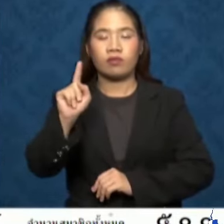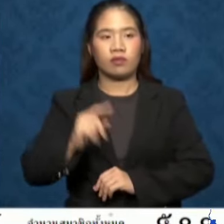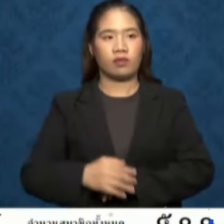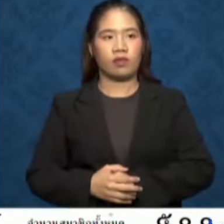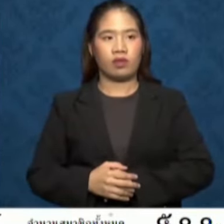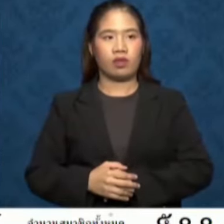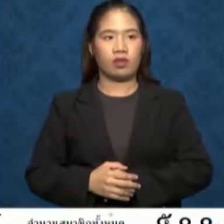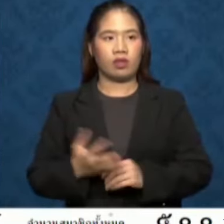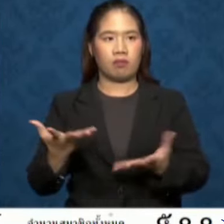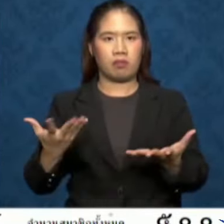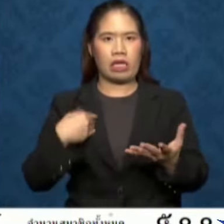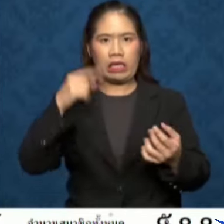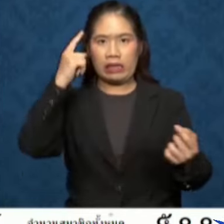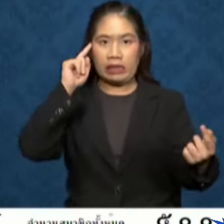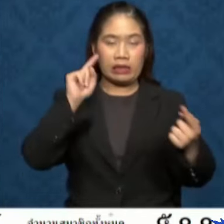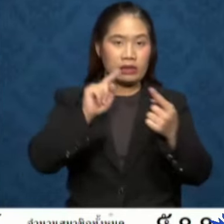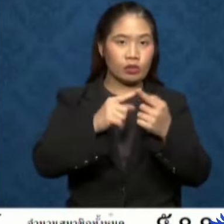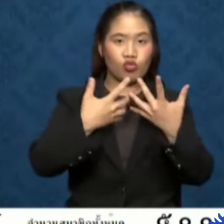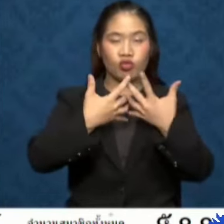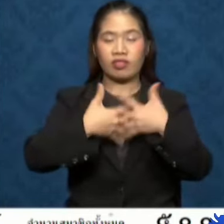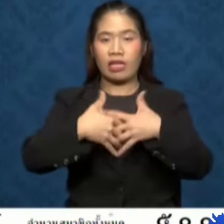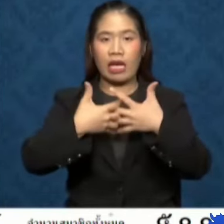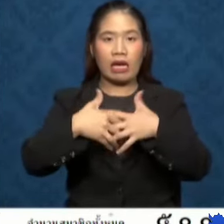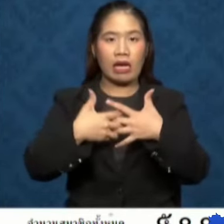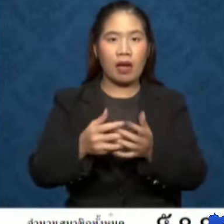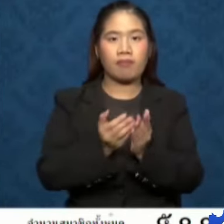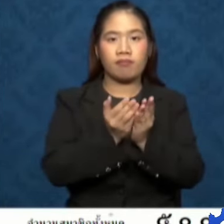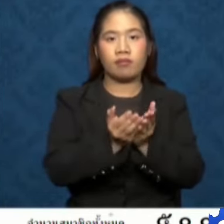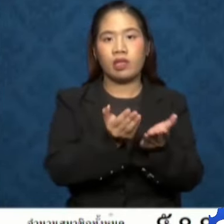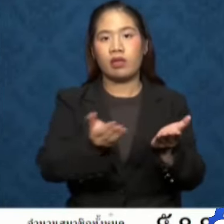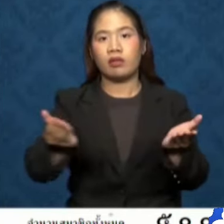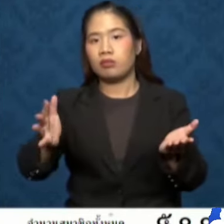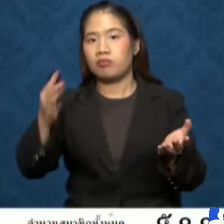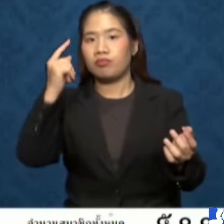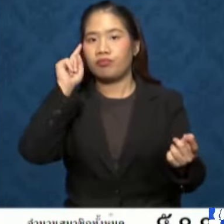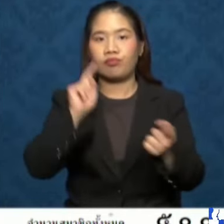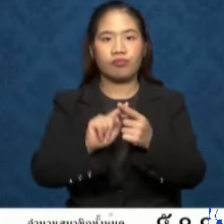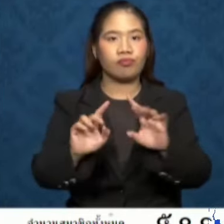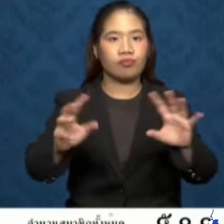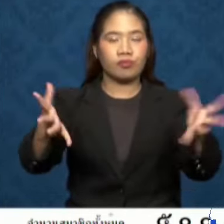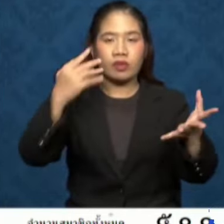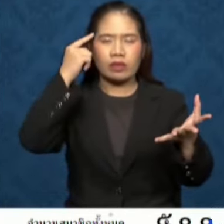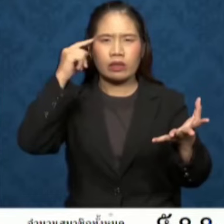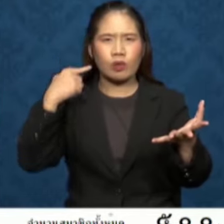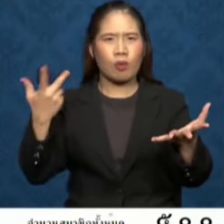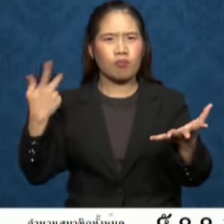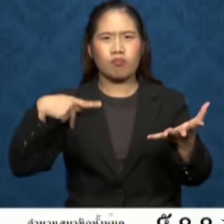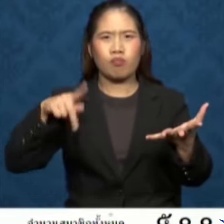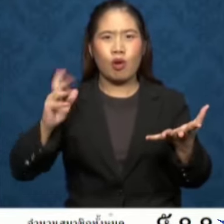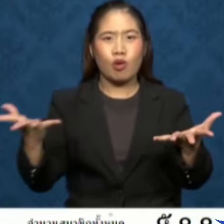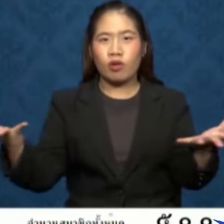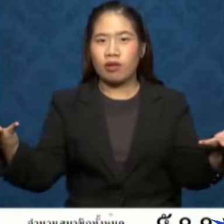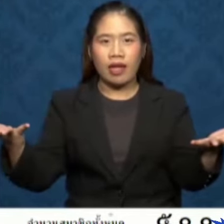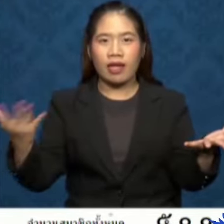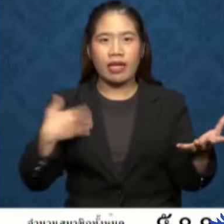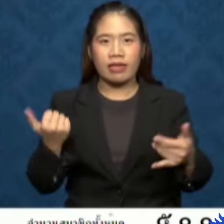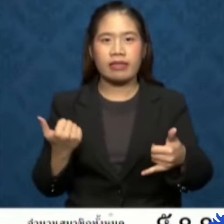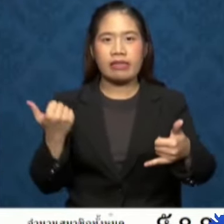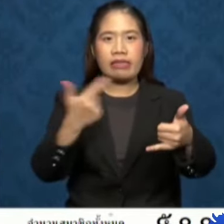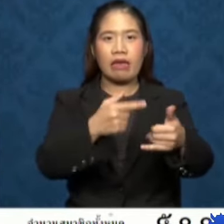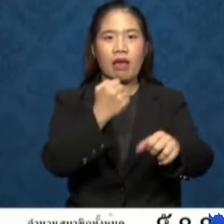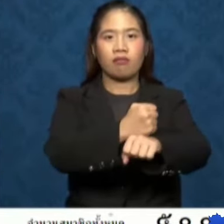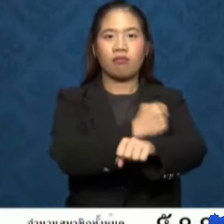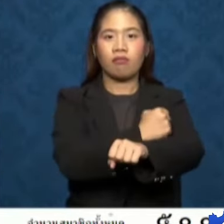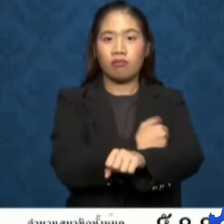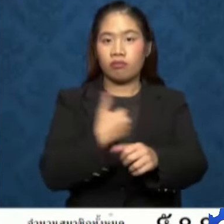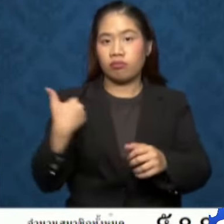ไม่คำนึงถึงอุตสาหกรรมการต่อเรือไม่คำนึงถึงคุณูปการที่จะต่อเรือลำนี้ในประเทศเกิดการจ้างงานเท่า